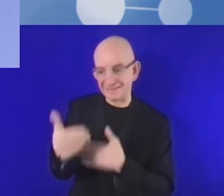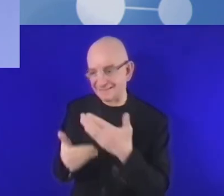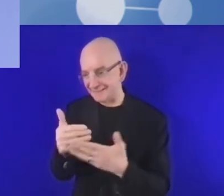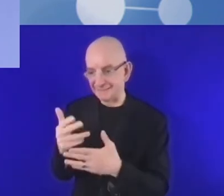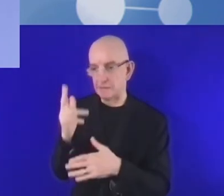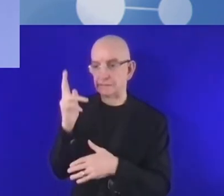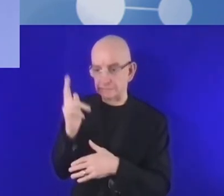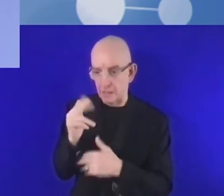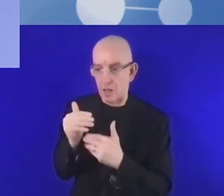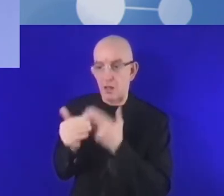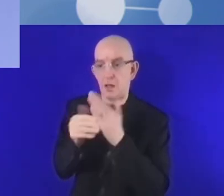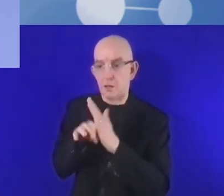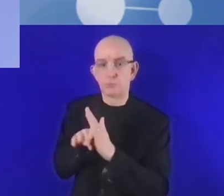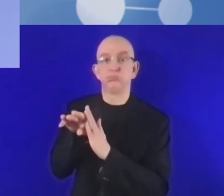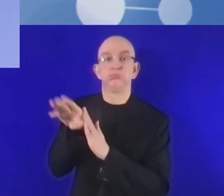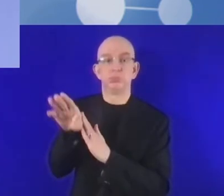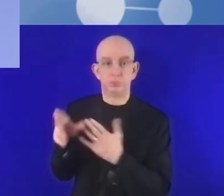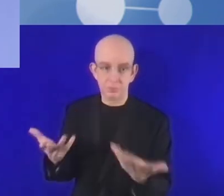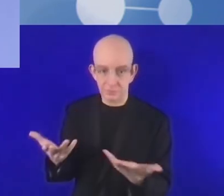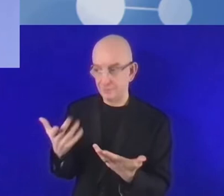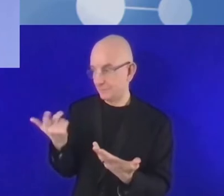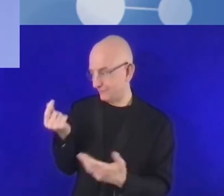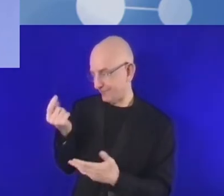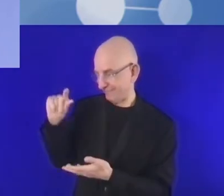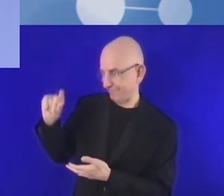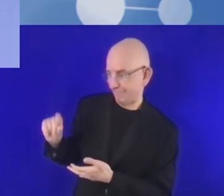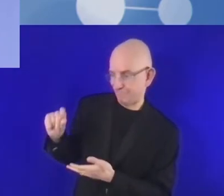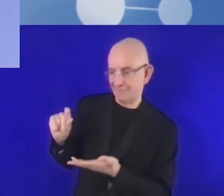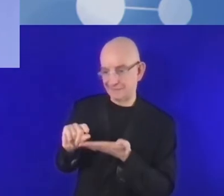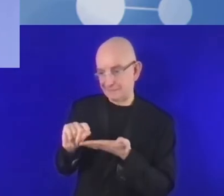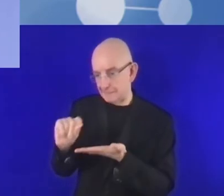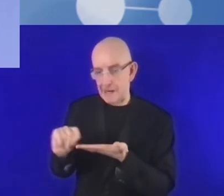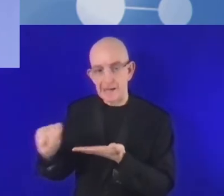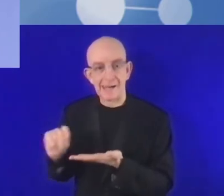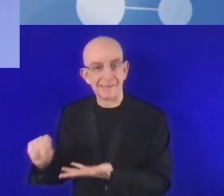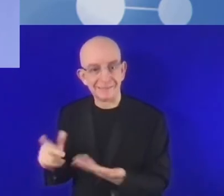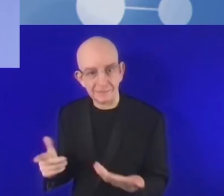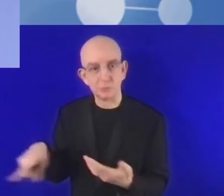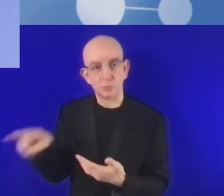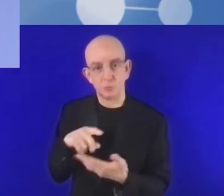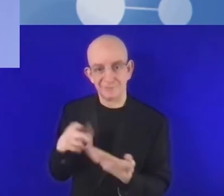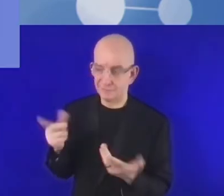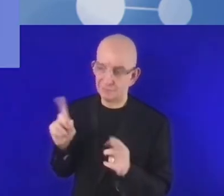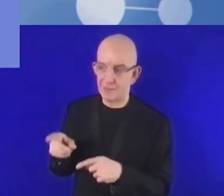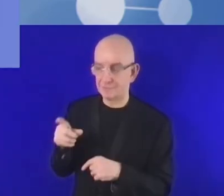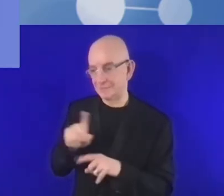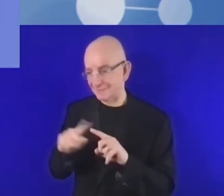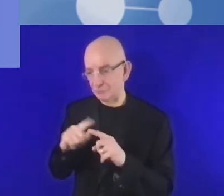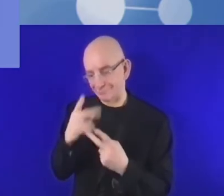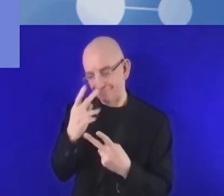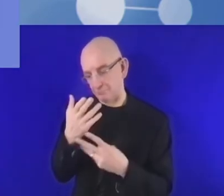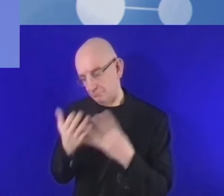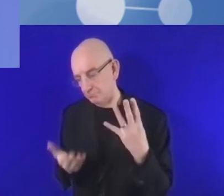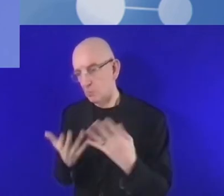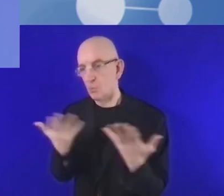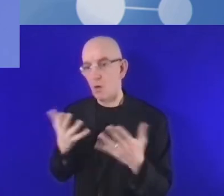方面不可能允许他们展开自己的翅膀发展。那么我们就希望有非常开明